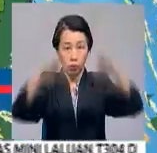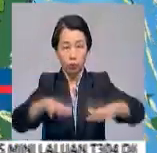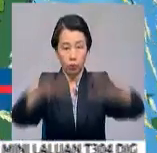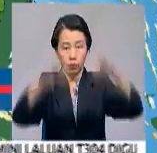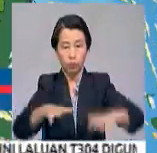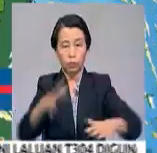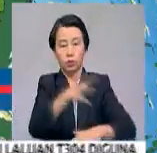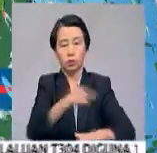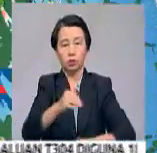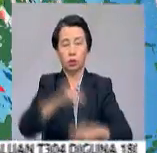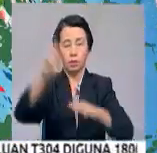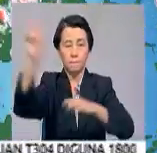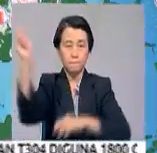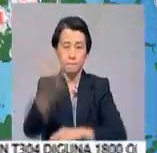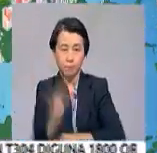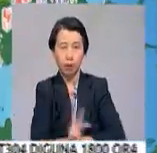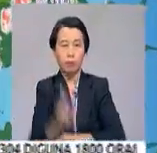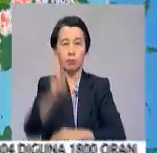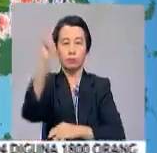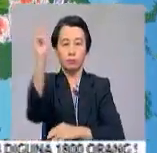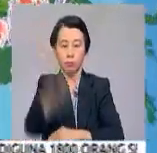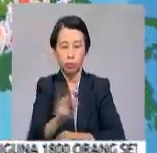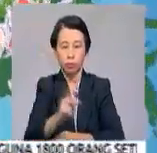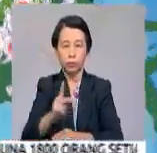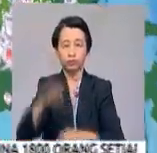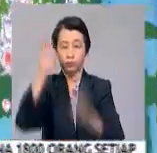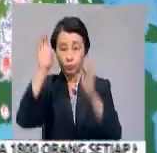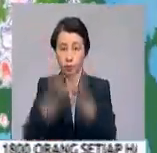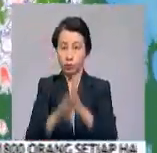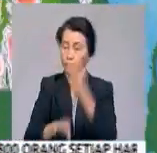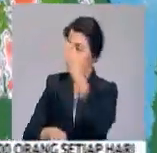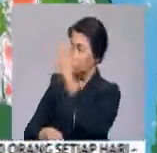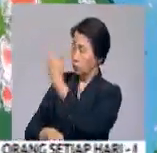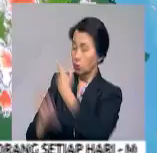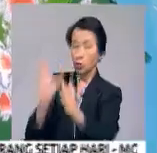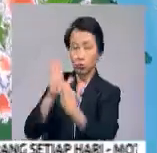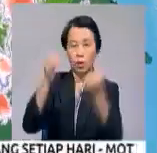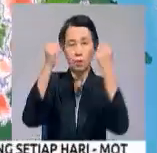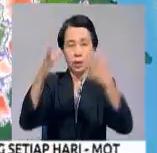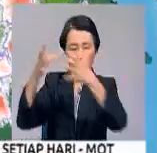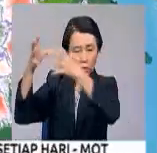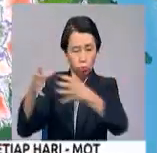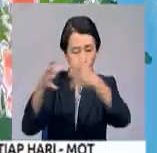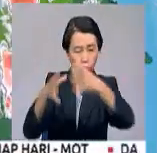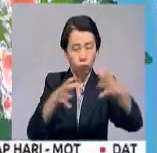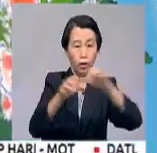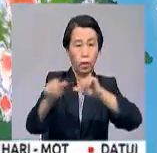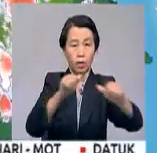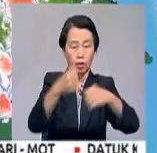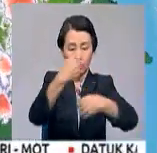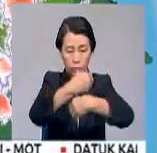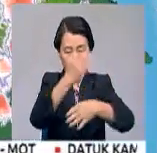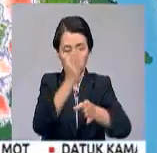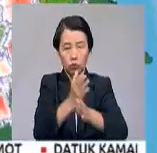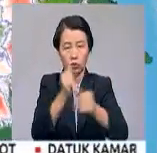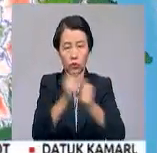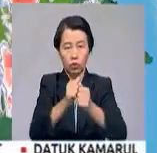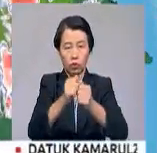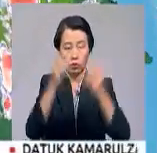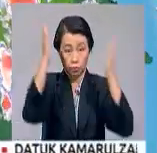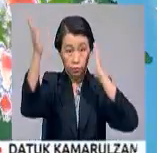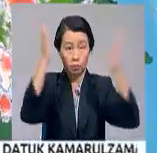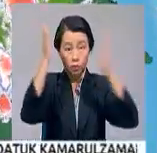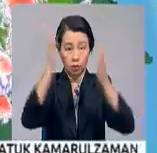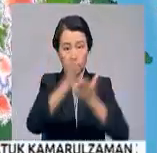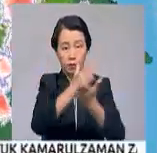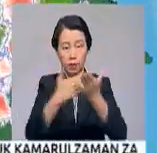hujan dan juga ribut petir. Paparan imej satelit menunjukkan bahawa meskipun masih banyak kelompok awan aktif yang terbentuk di rantau negara kita terutamanya